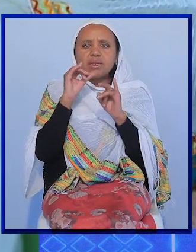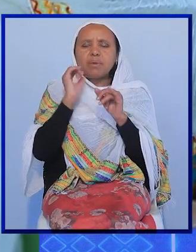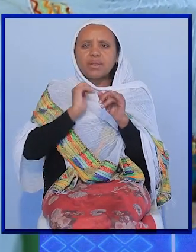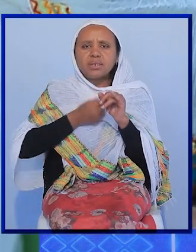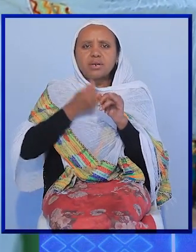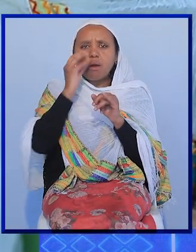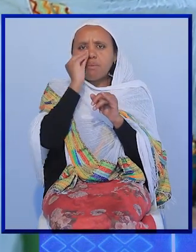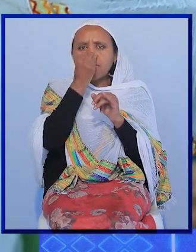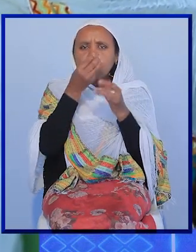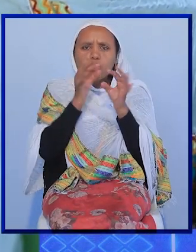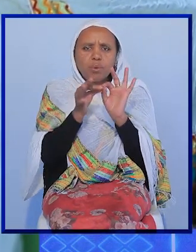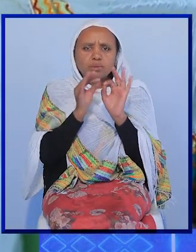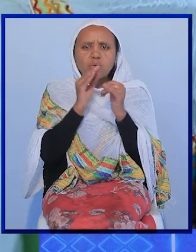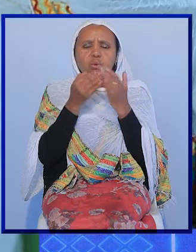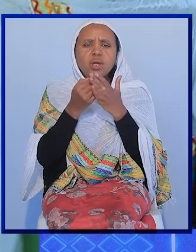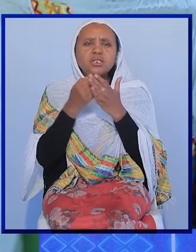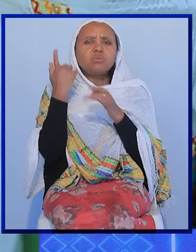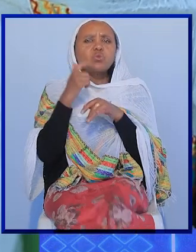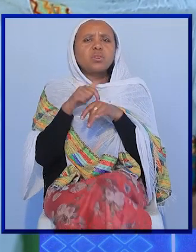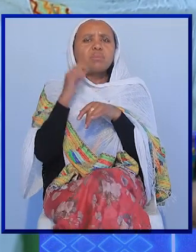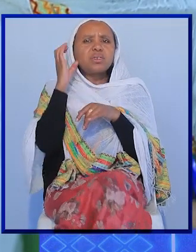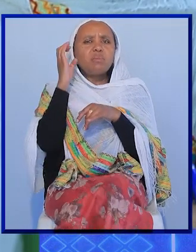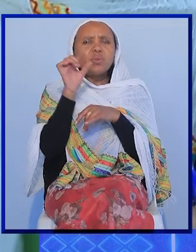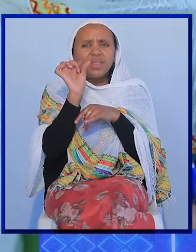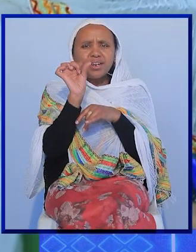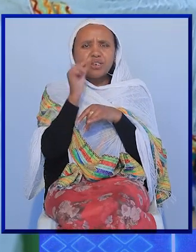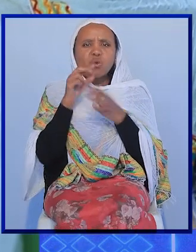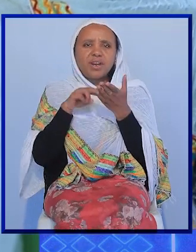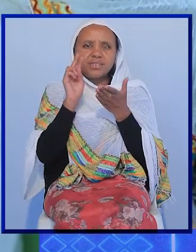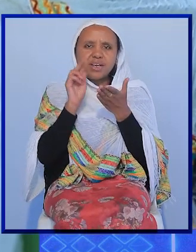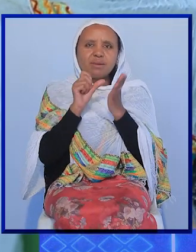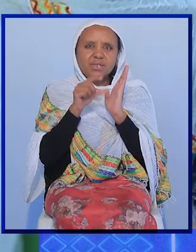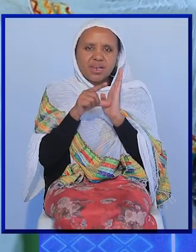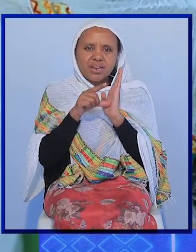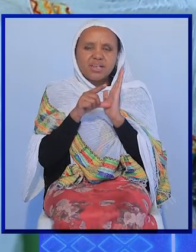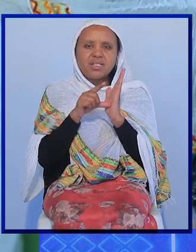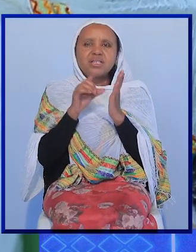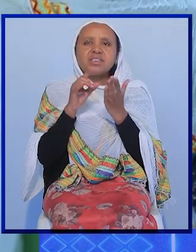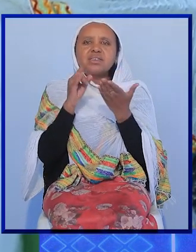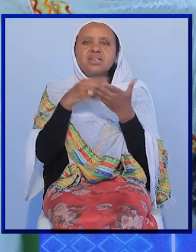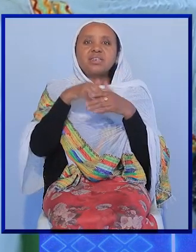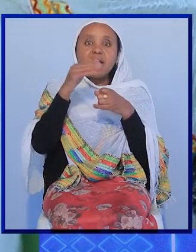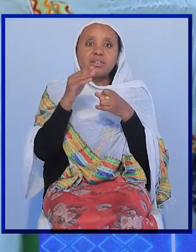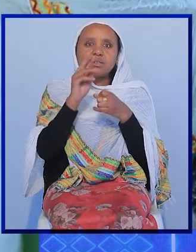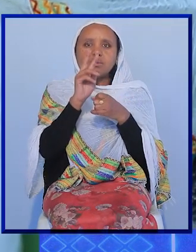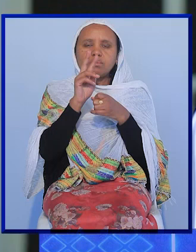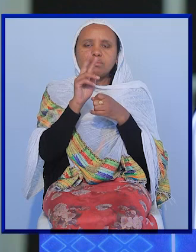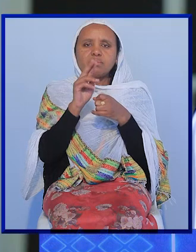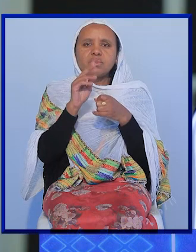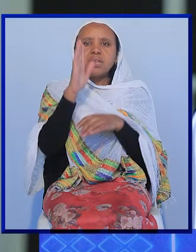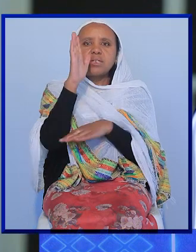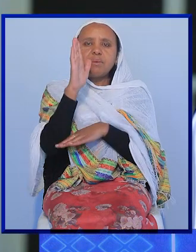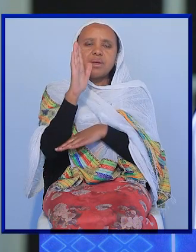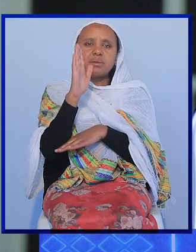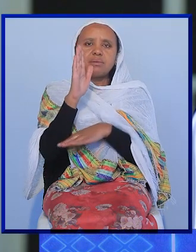አድርገው የተረፉባትን ሁላችንም ዘወትር የምንሰማው ጥቂቱን እናንሳ። ለምሳሌ ዘጸአት 3:2 ላይ የእግዚአብሔር መልአክ